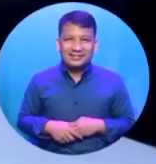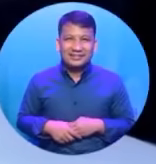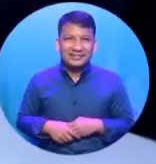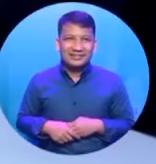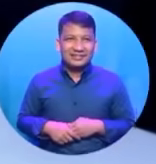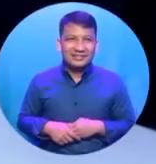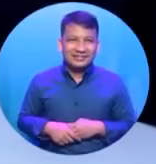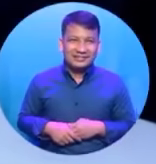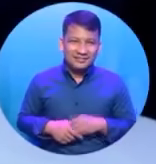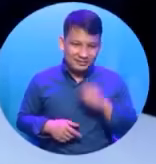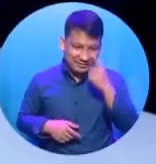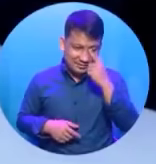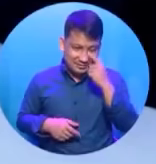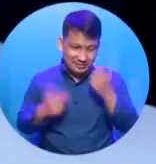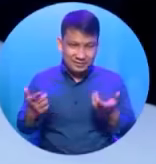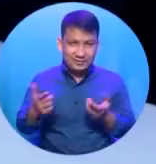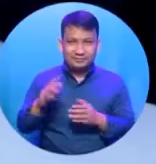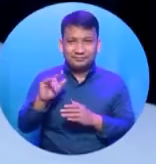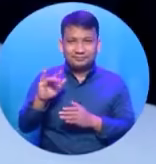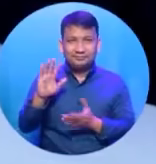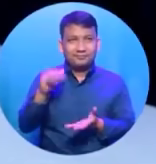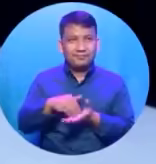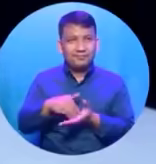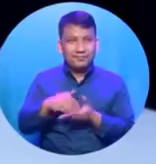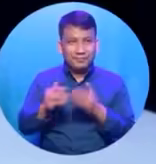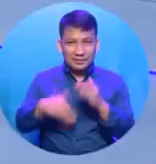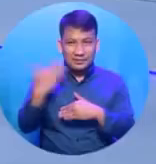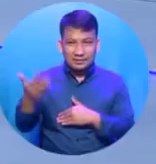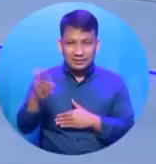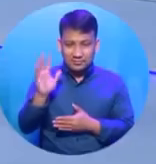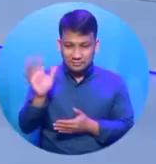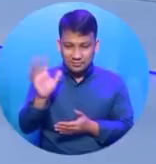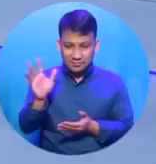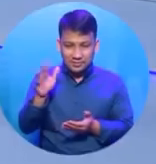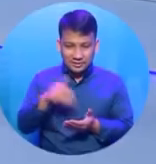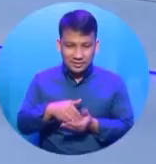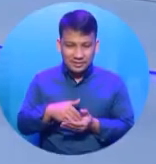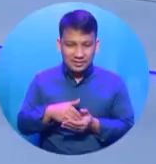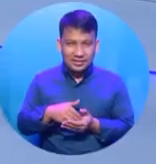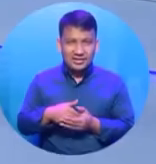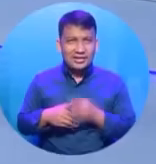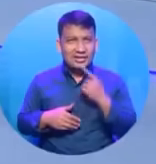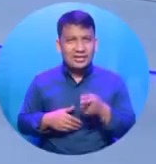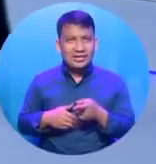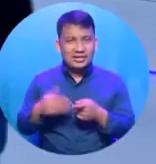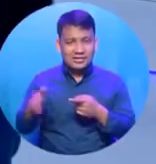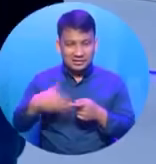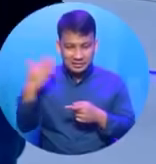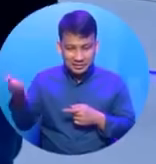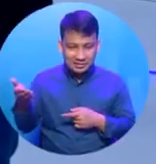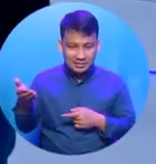Sayang. So, itong 25,000 magiging 50,000. So, ibig sabihin po, yung